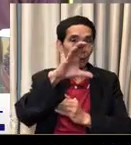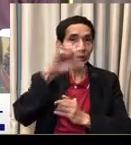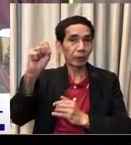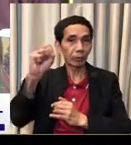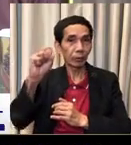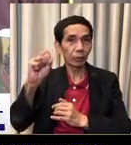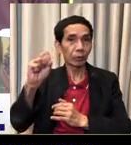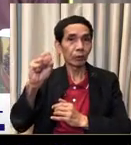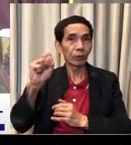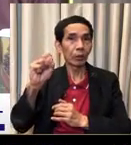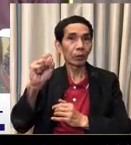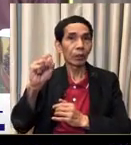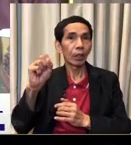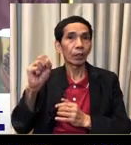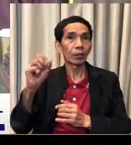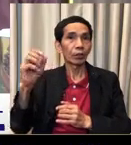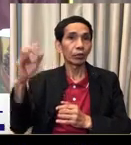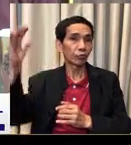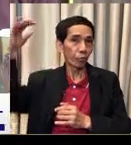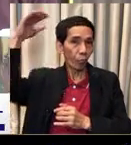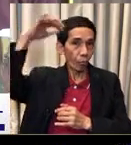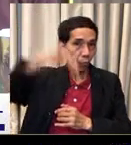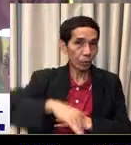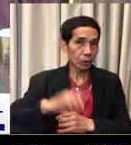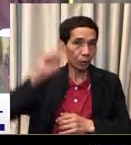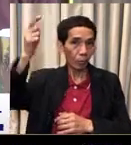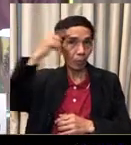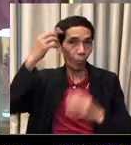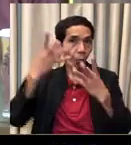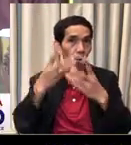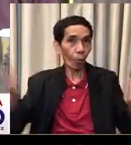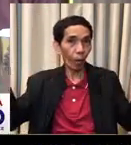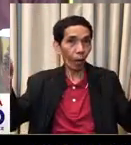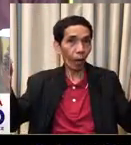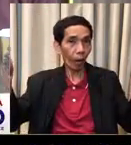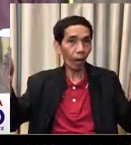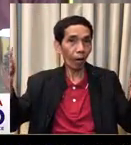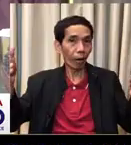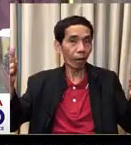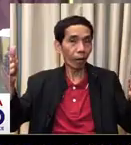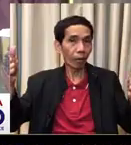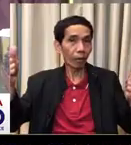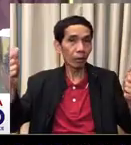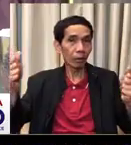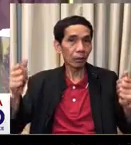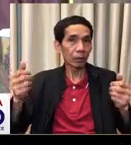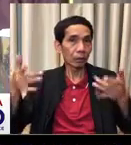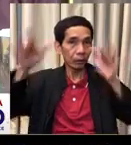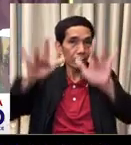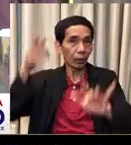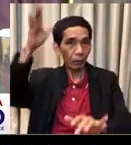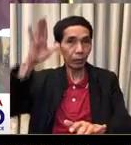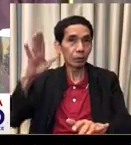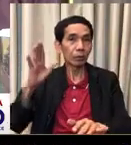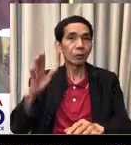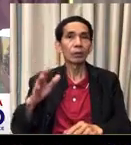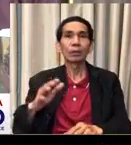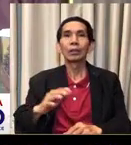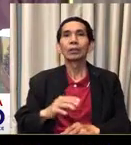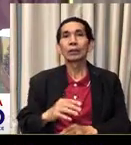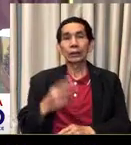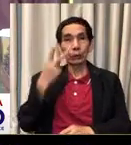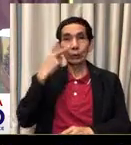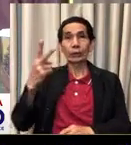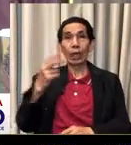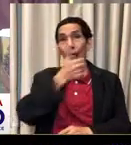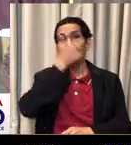service. Para yung demoralization sa gobyerno mawala. Ayan, awa naman, yan naman. Kaya nga, hindi ko nga, nakita